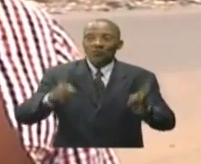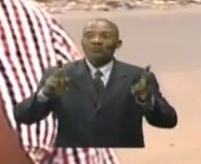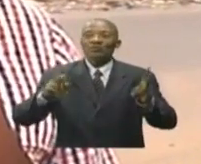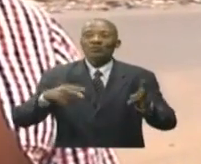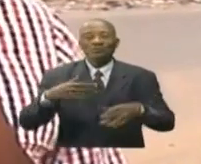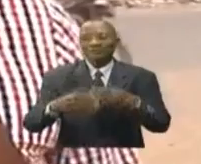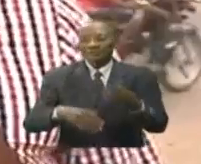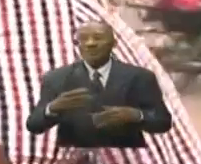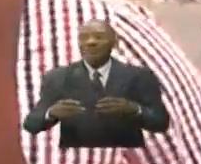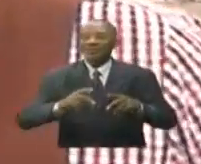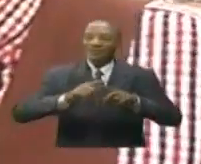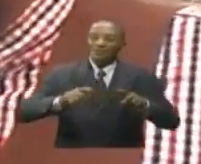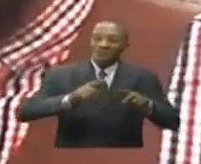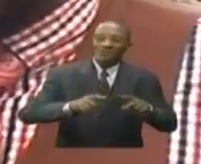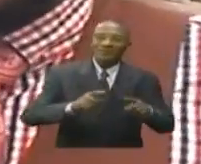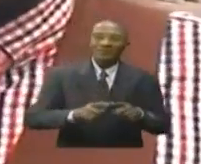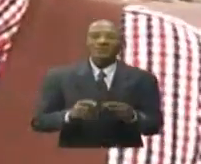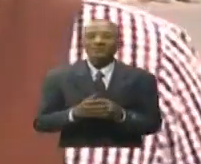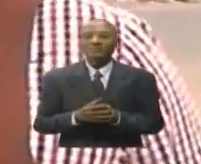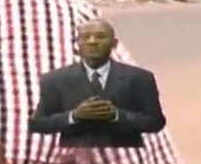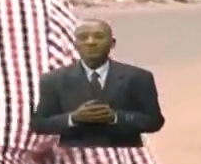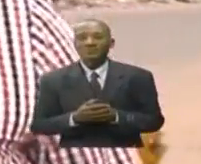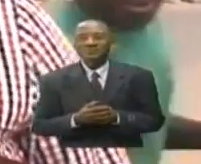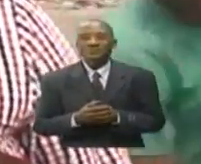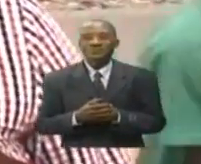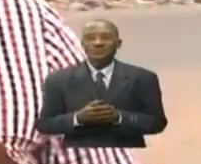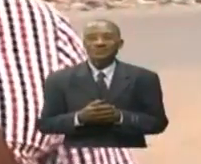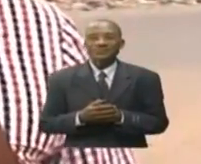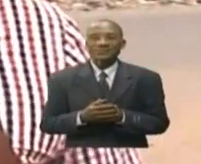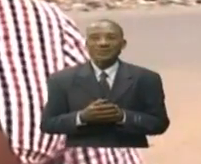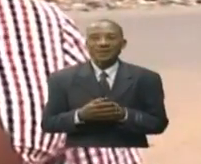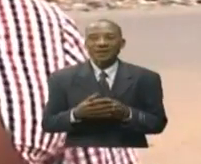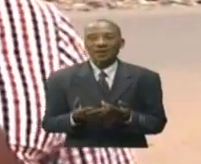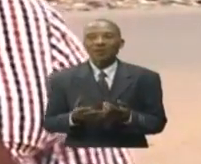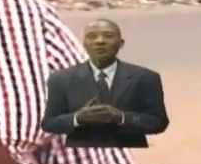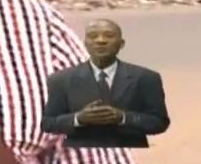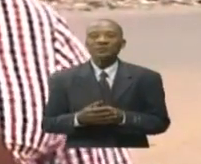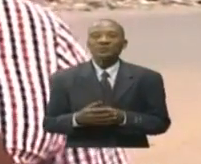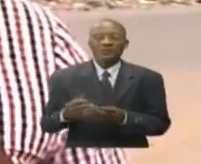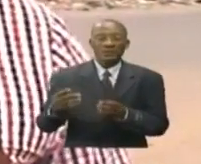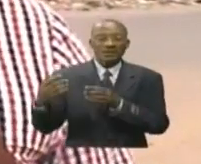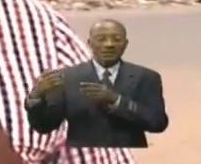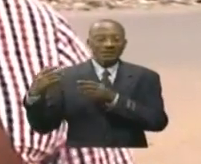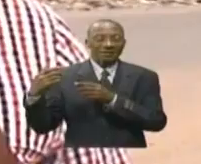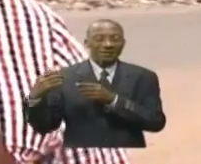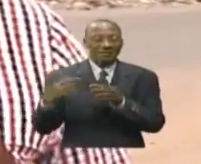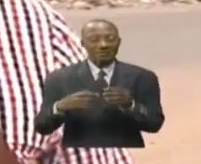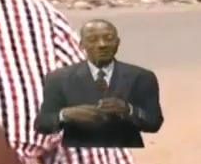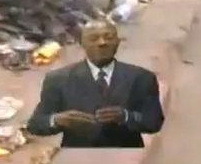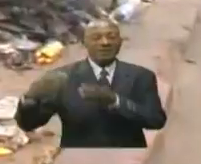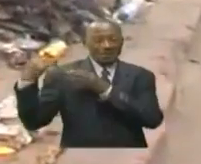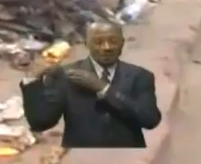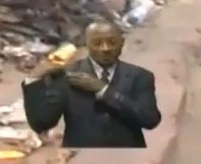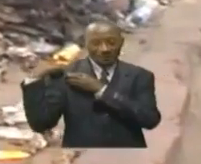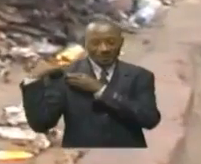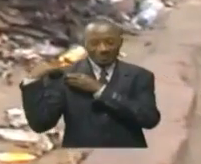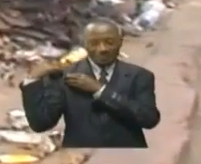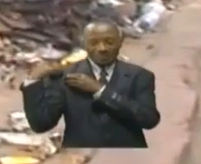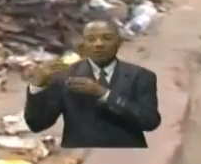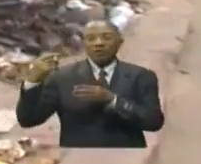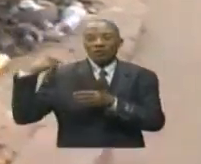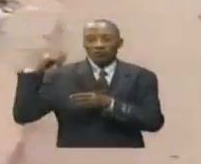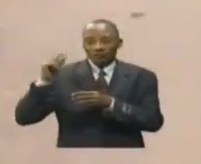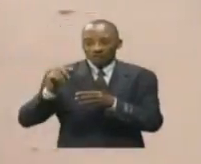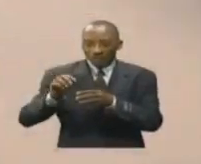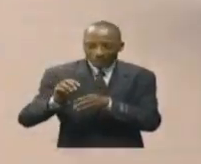qui vont partir. Voilà. Voilà un exemple. Un passant qui voulait passer, il va s'écrouler dans les caniveaux. Montrer à l'autorité